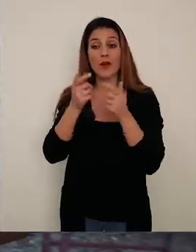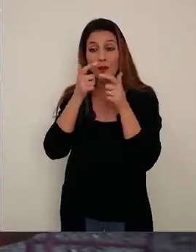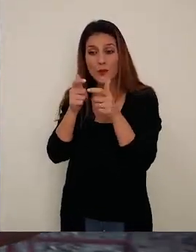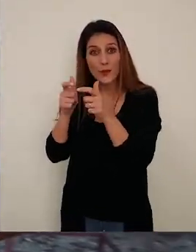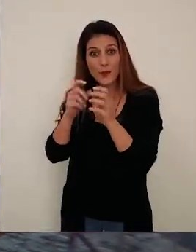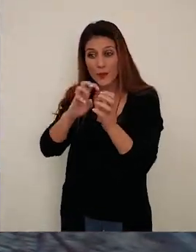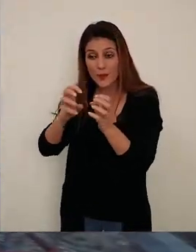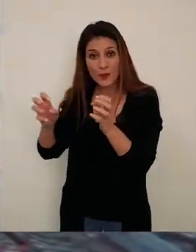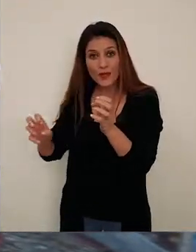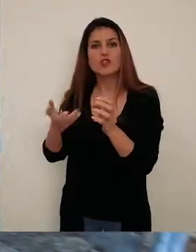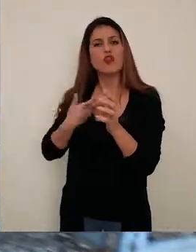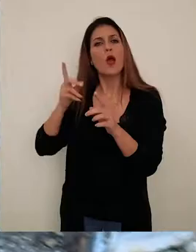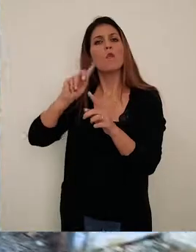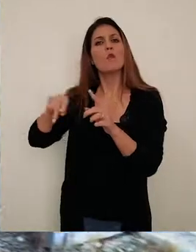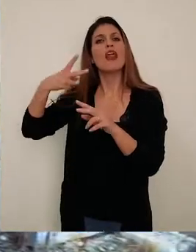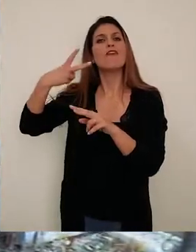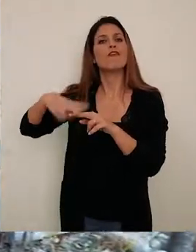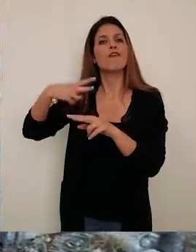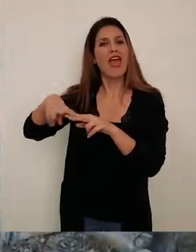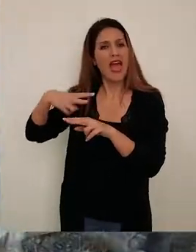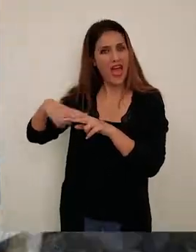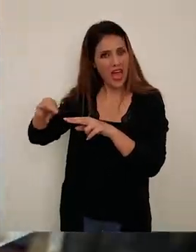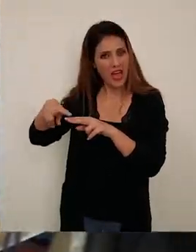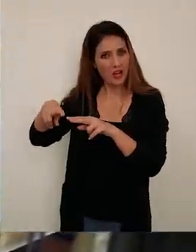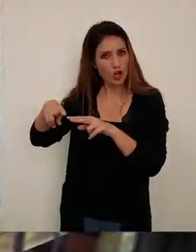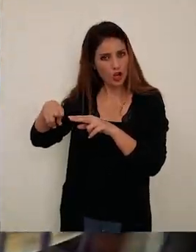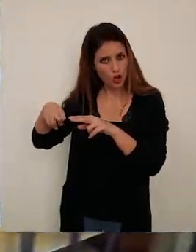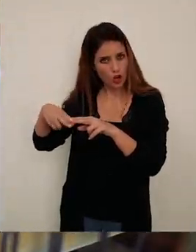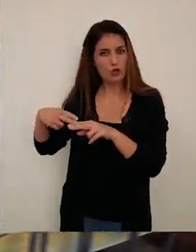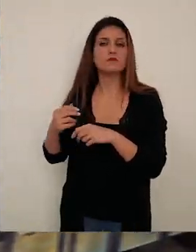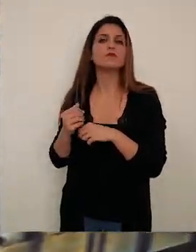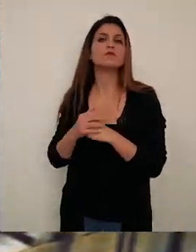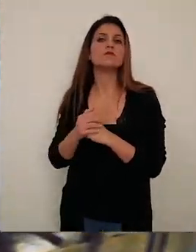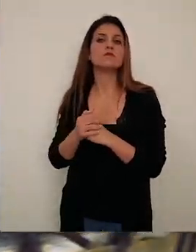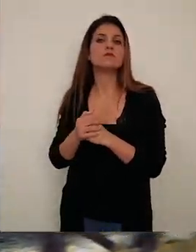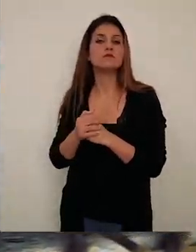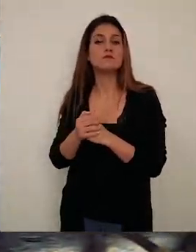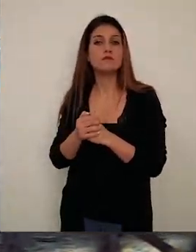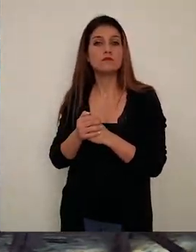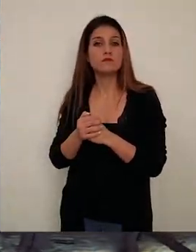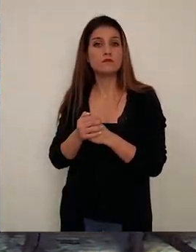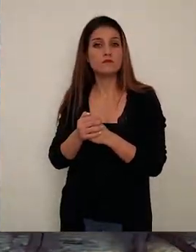Tra le varie botteghe vi è anche quella relativa alla lavorazione del ferro e di varie pratiche del tempo.